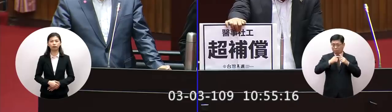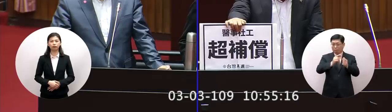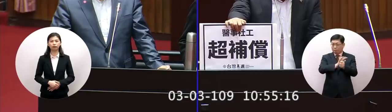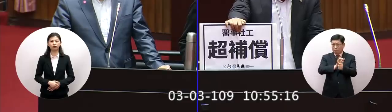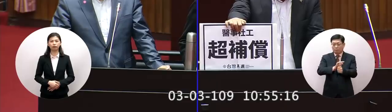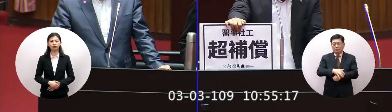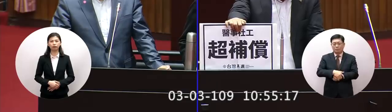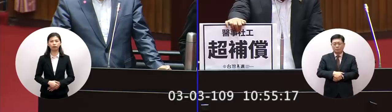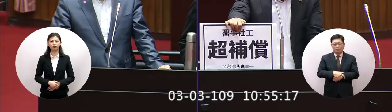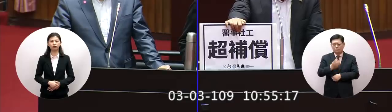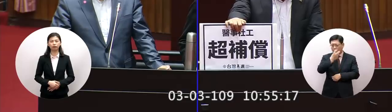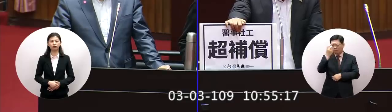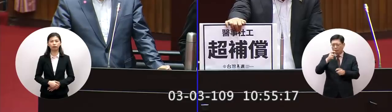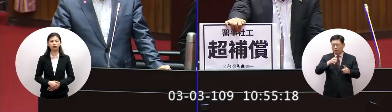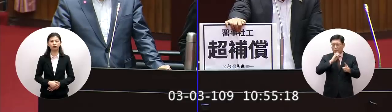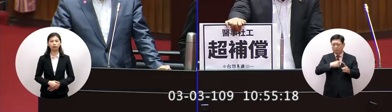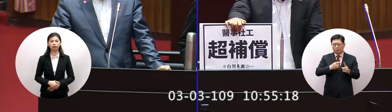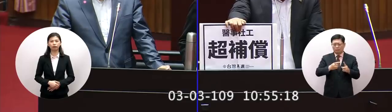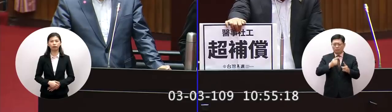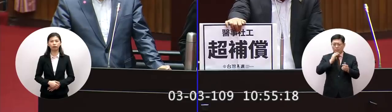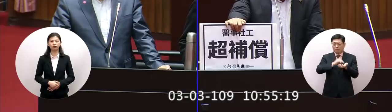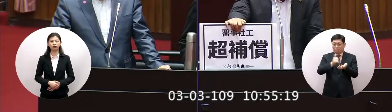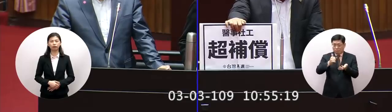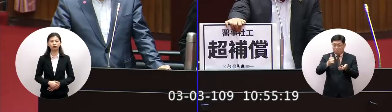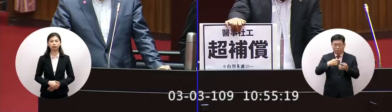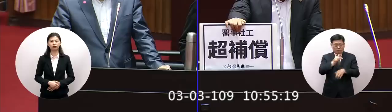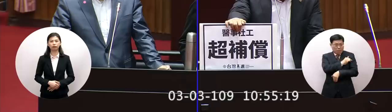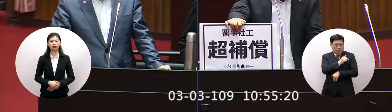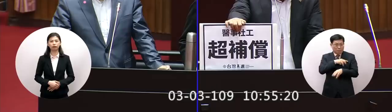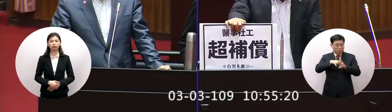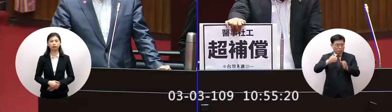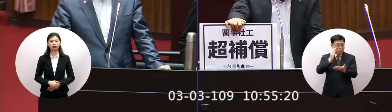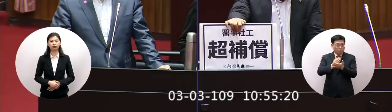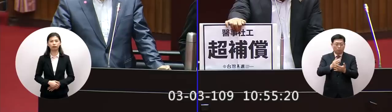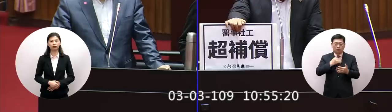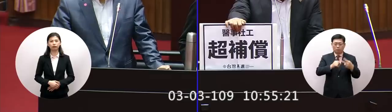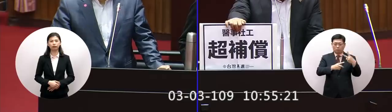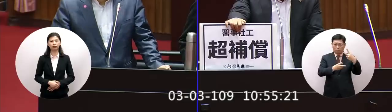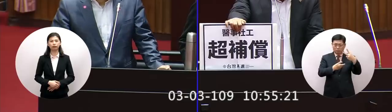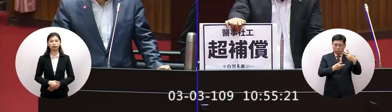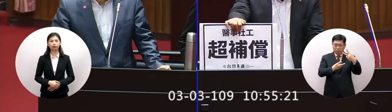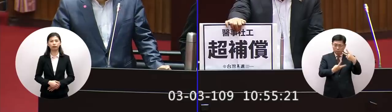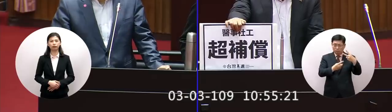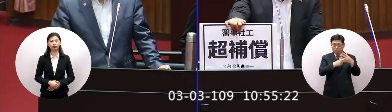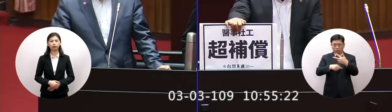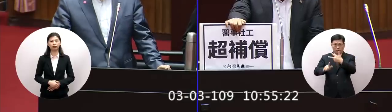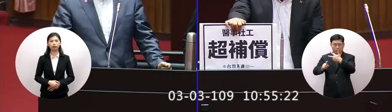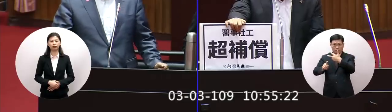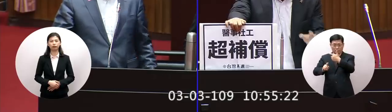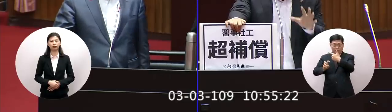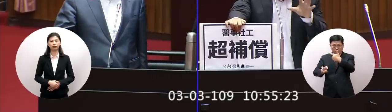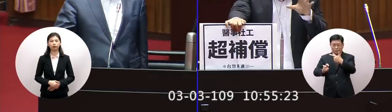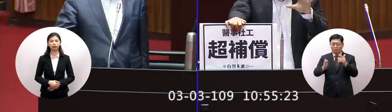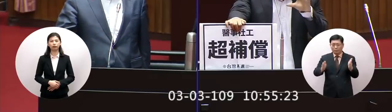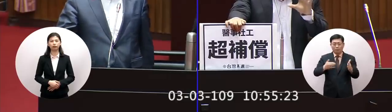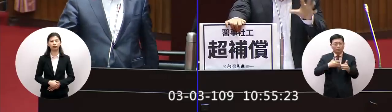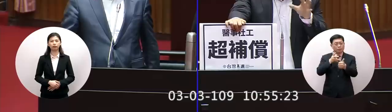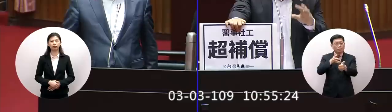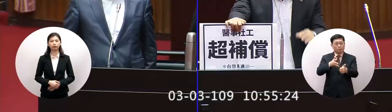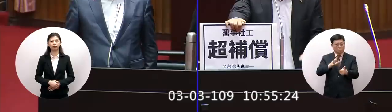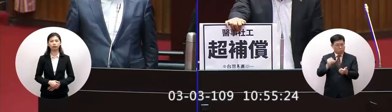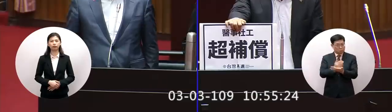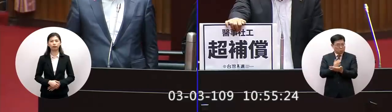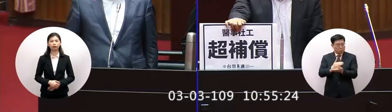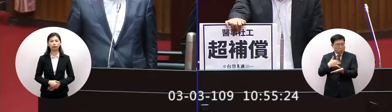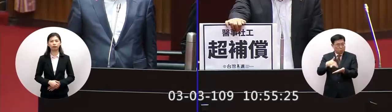咧反映讲吼，我们先说第一线医疗人力的出国规定，为2月23到6月30号开始。啊，请问一下，咱敢有